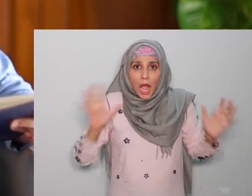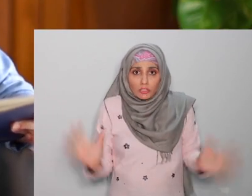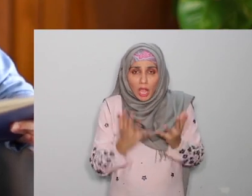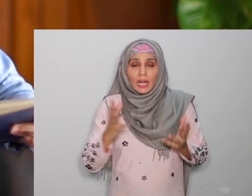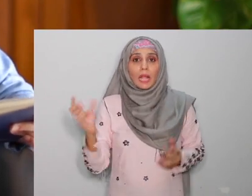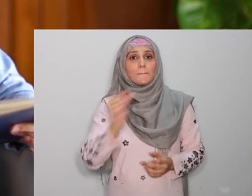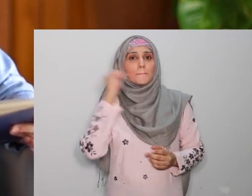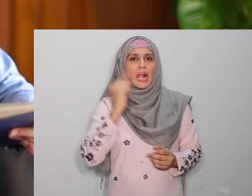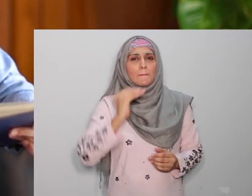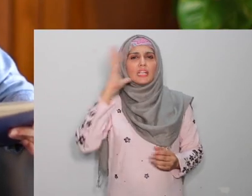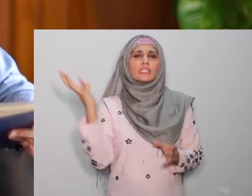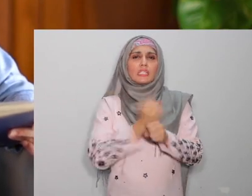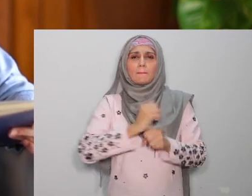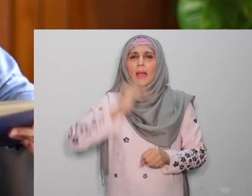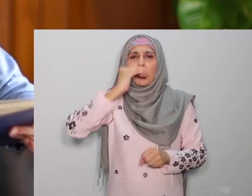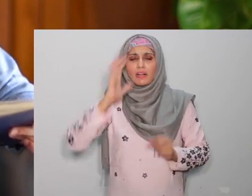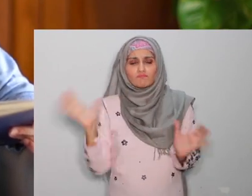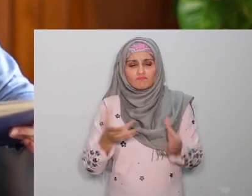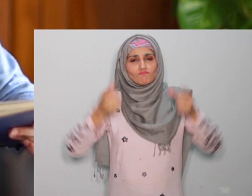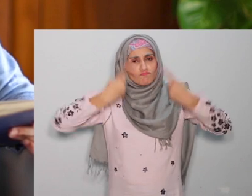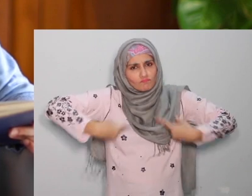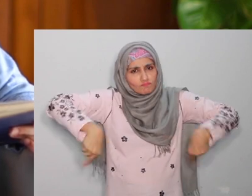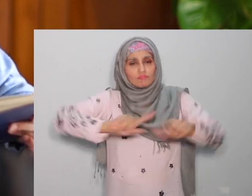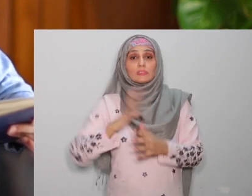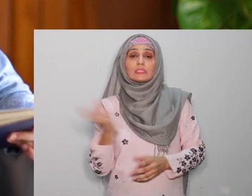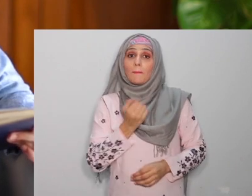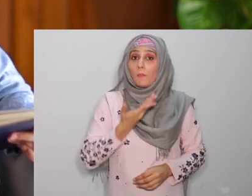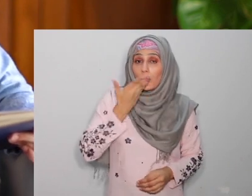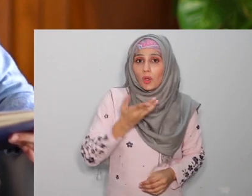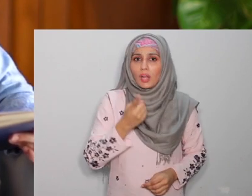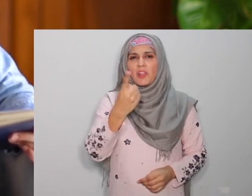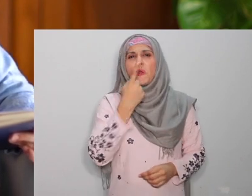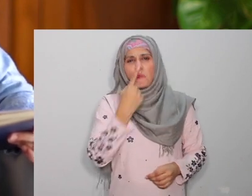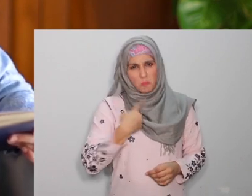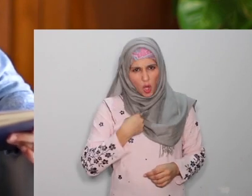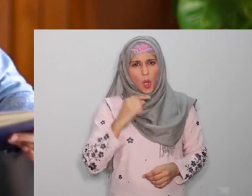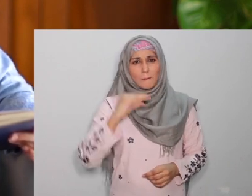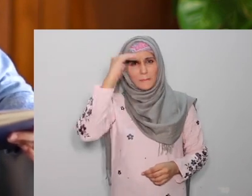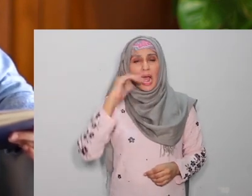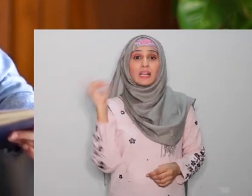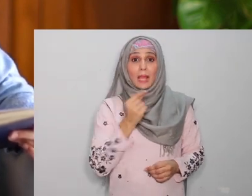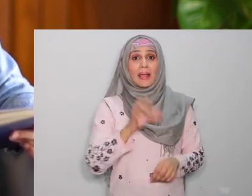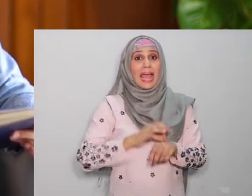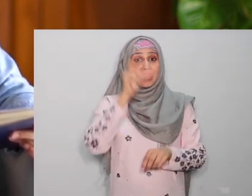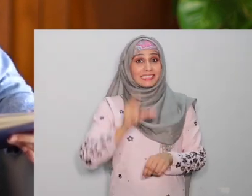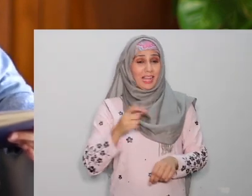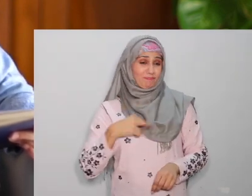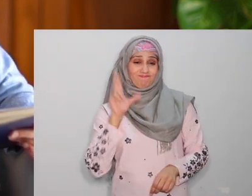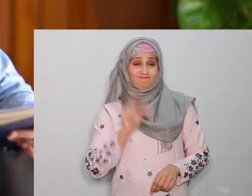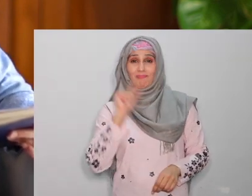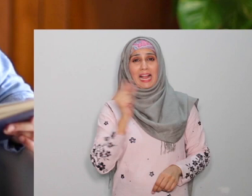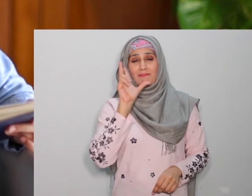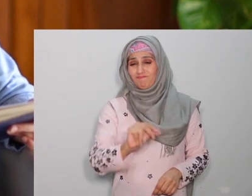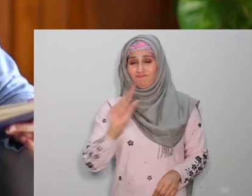सूरत हाल में आपा भी ने खानदान के बड़ों को जमा किया। सबने कहा, आपने हमें सिखाया है कि हम इंसानों को